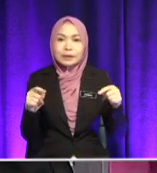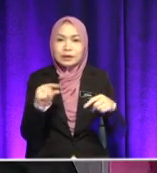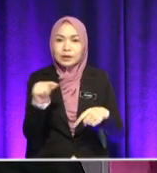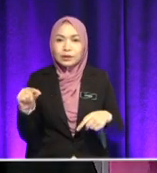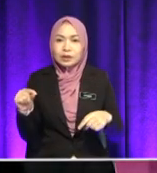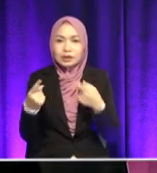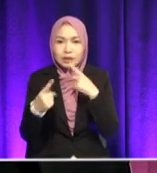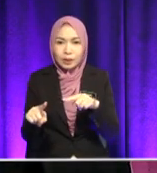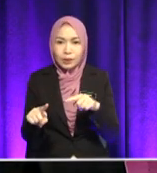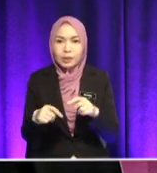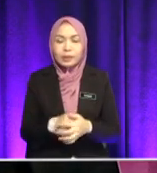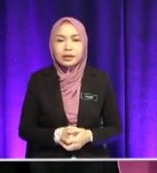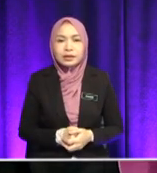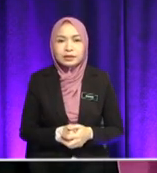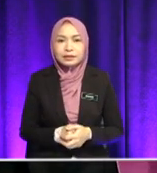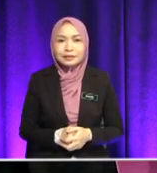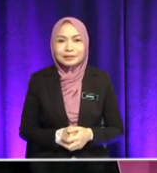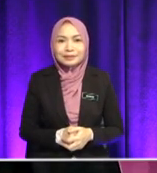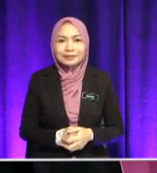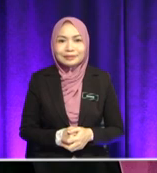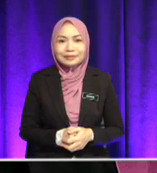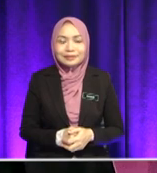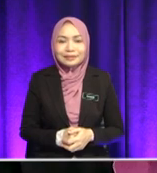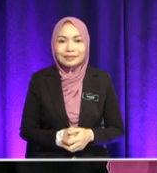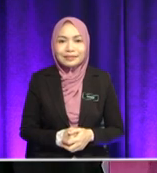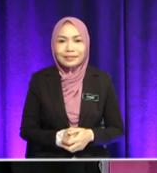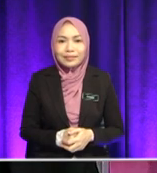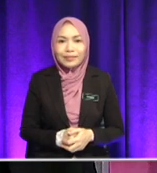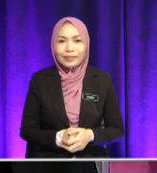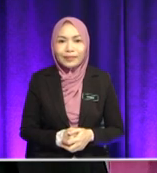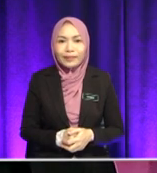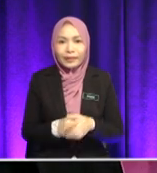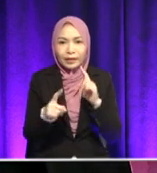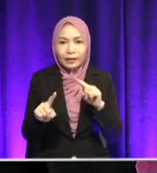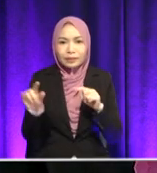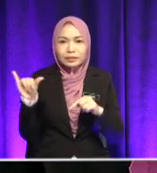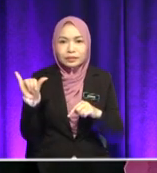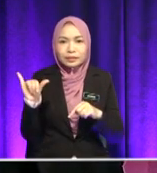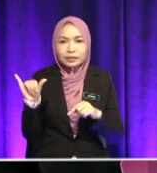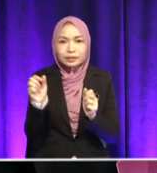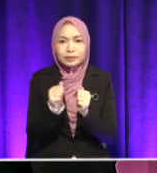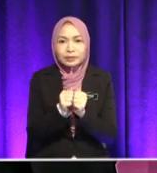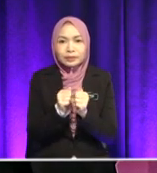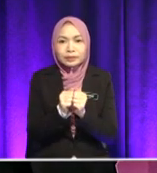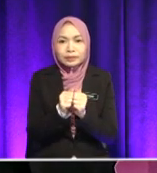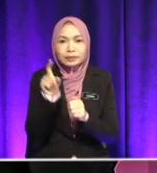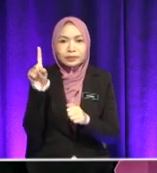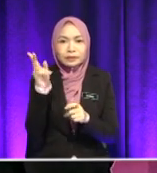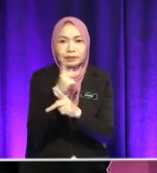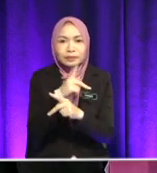sama dengan ini jangan sama dengan sekali dekat depan saja Oke ini state yang kedua wajib dapat informasi